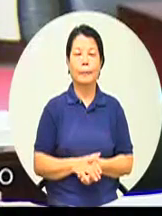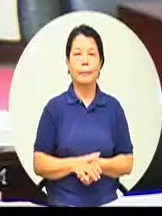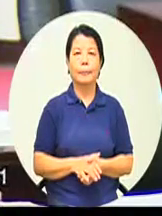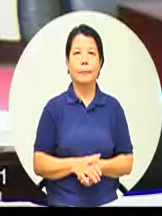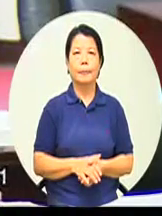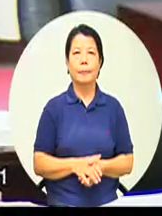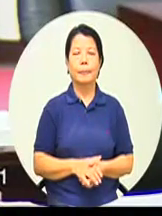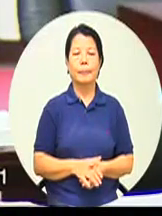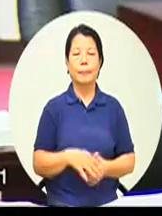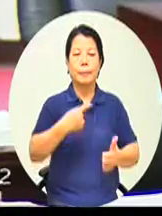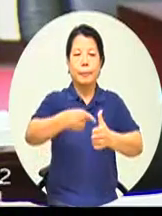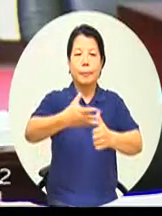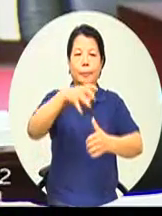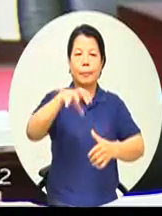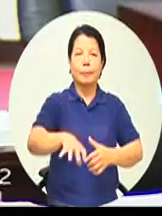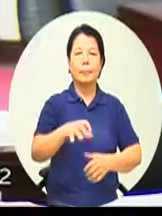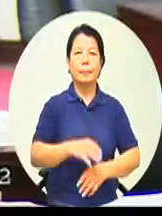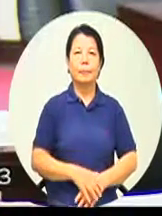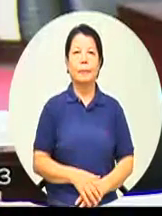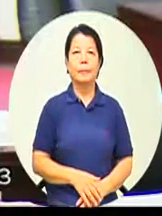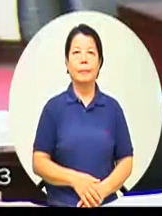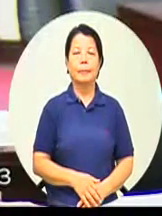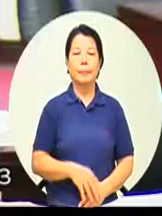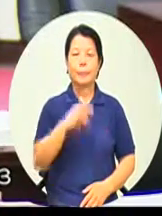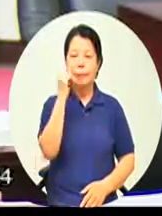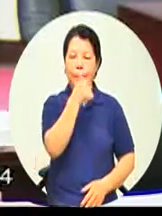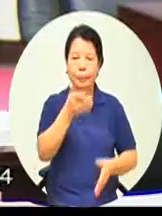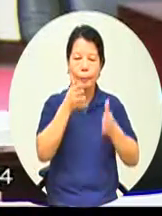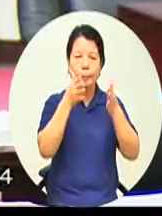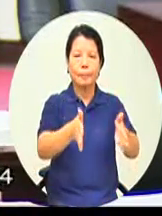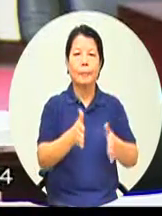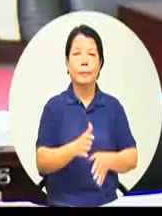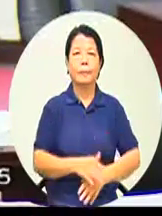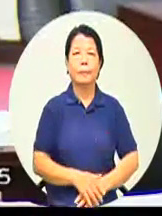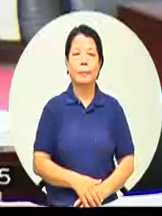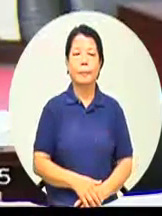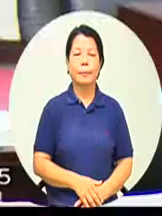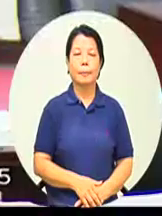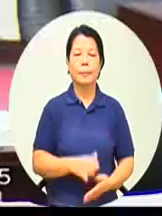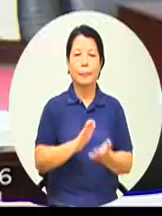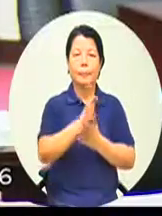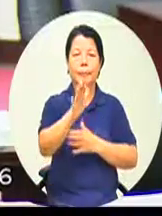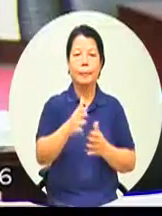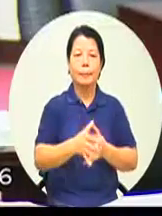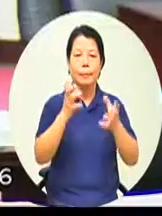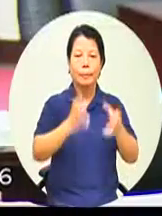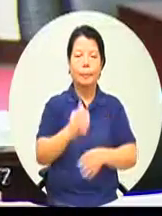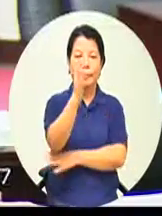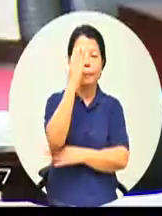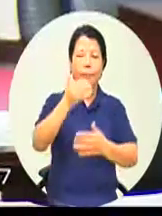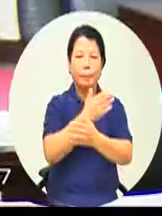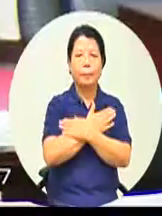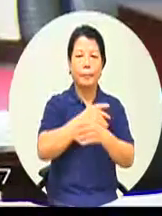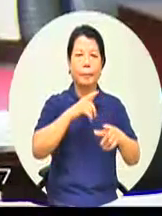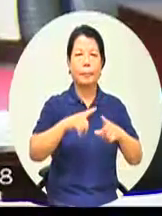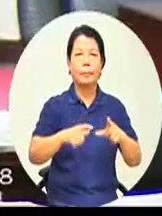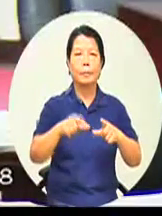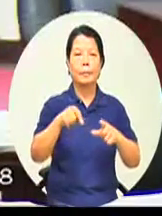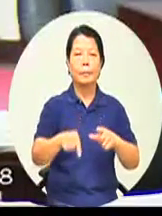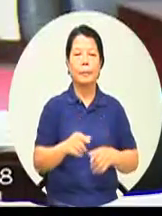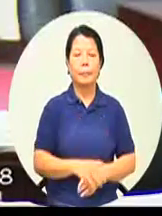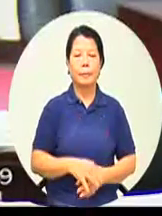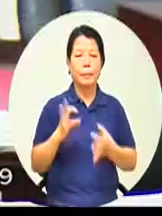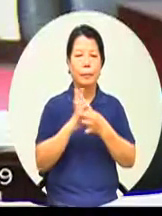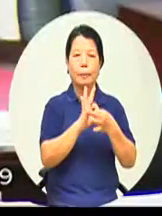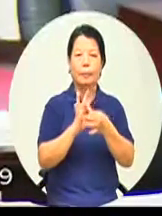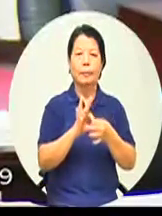个教育部呢，其实有特别针对所谓的将来我们要设公托的一个相关